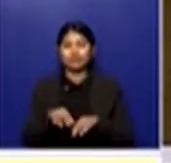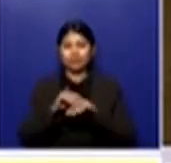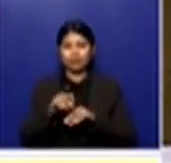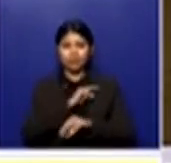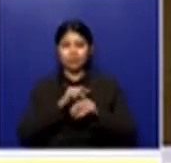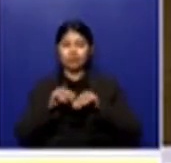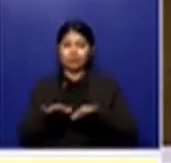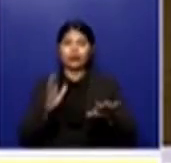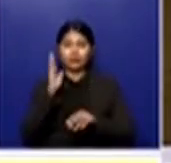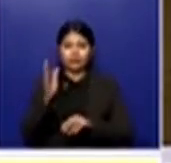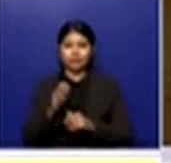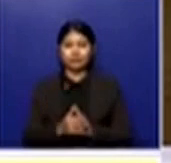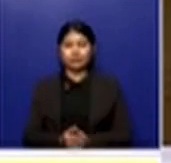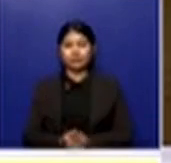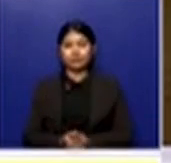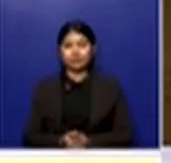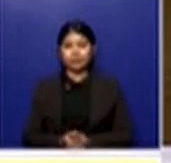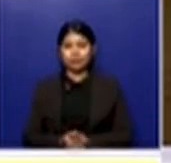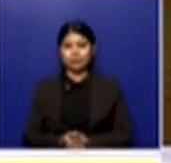ไปทำงานเรื่องนี้มากขึ้นนะคะ